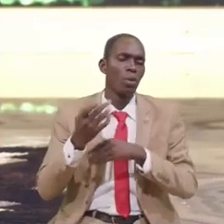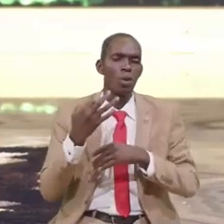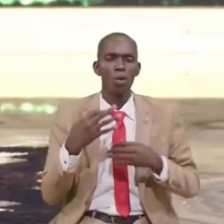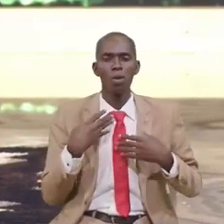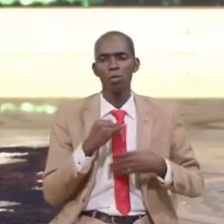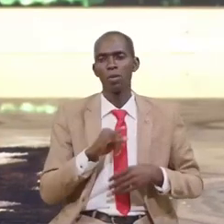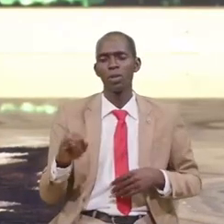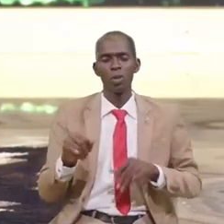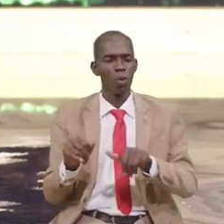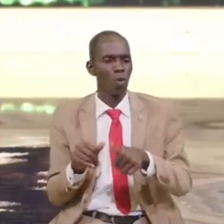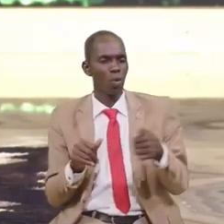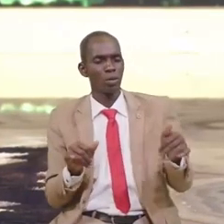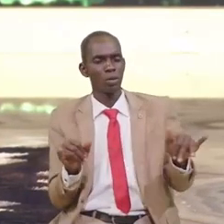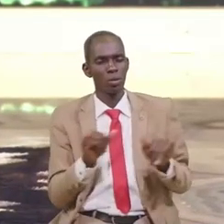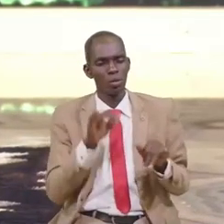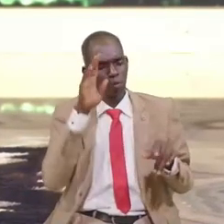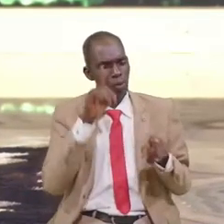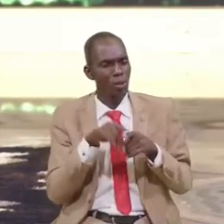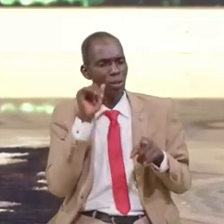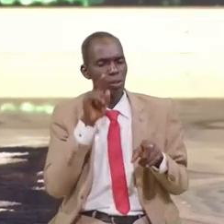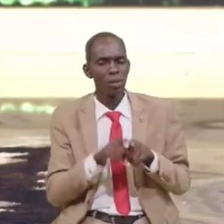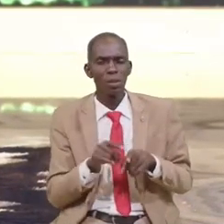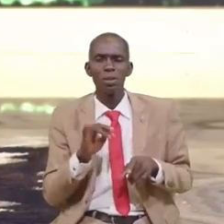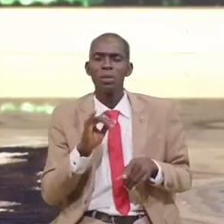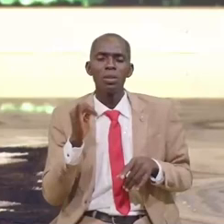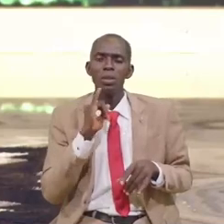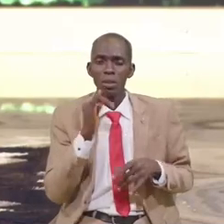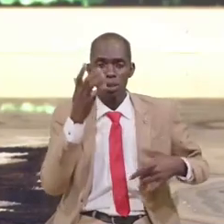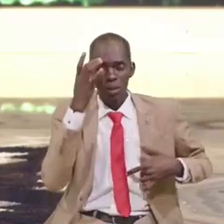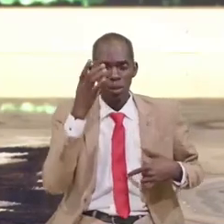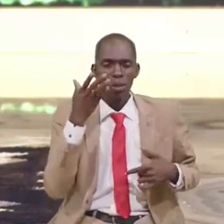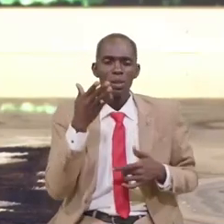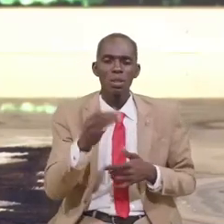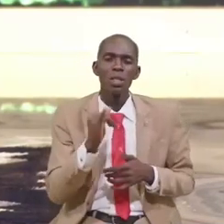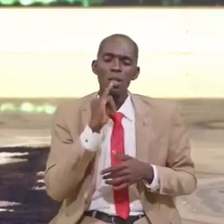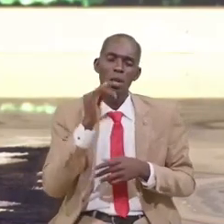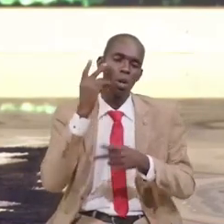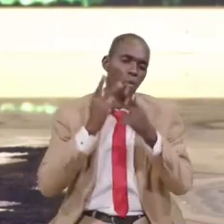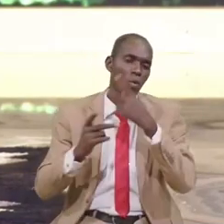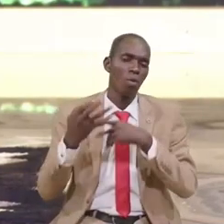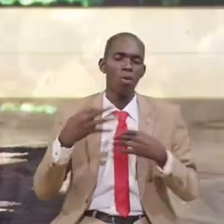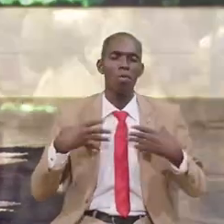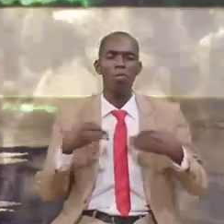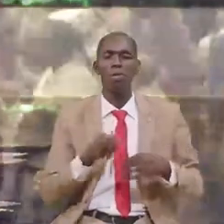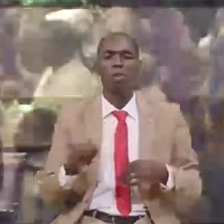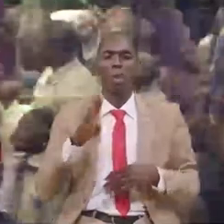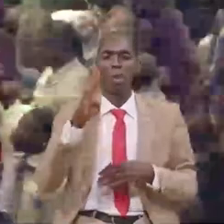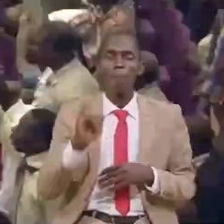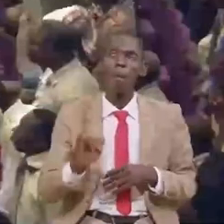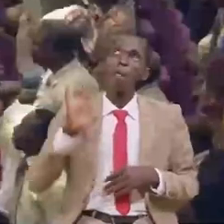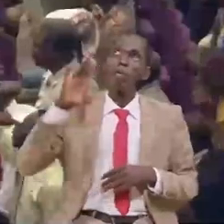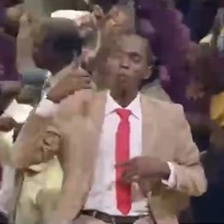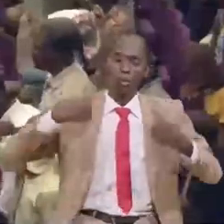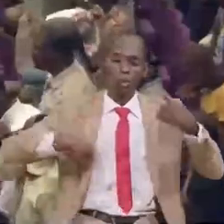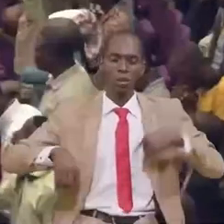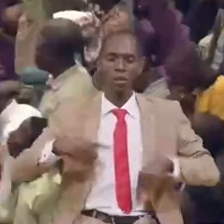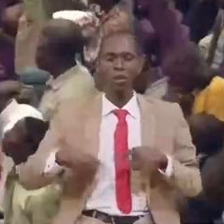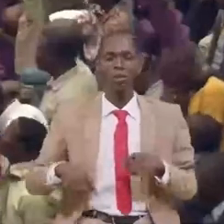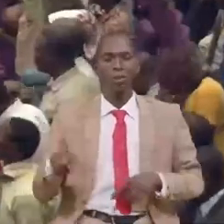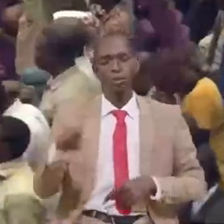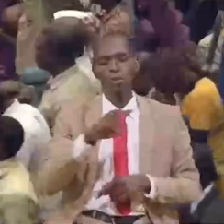frères, votre soeur, votre frère est malade et la prophétie de la guérison. C'est par ces meurtrissures que nous sommes